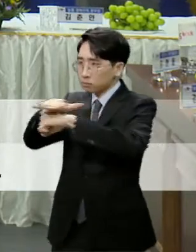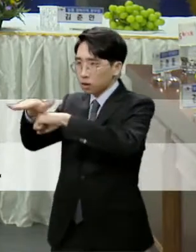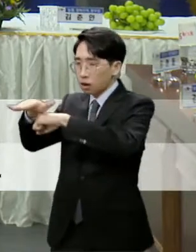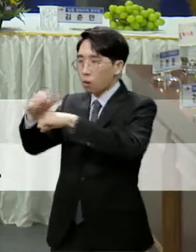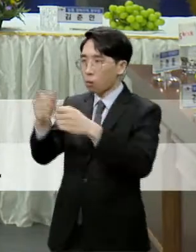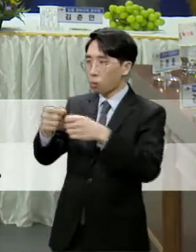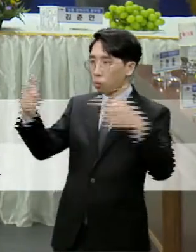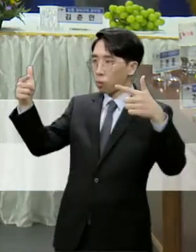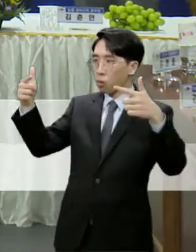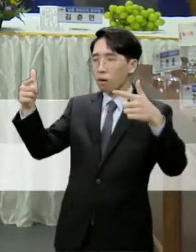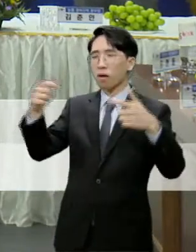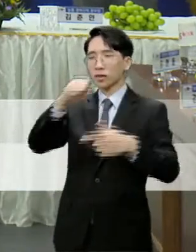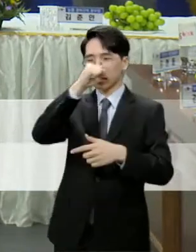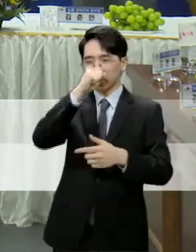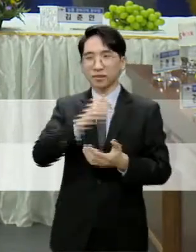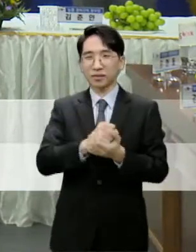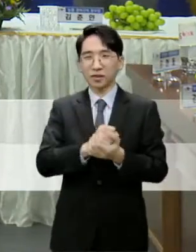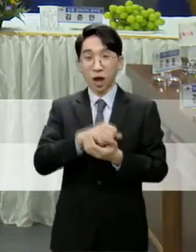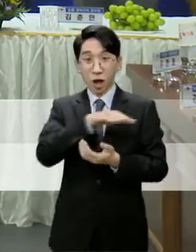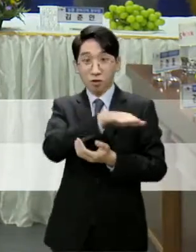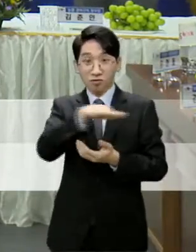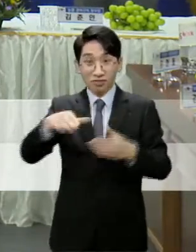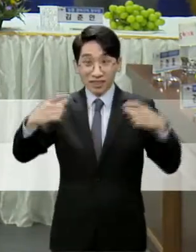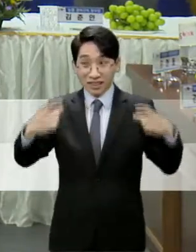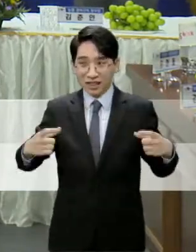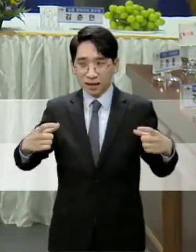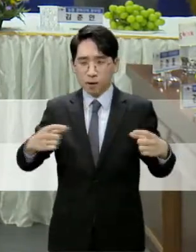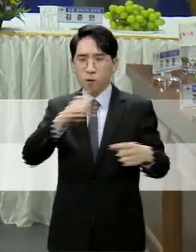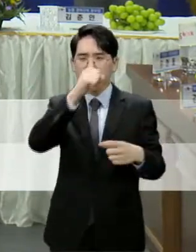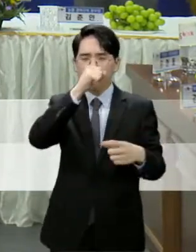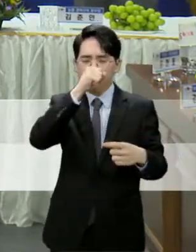생각하고 우리 경상북도는 좋은